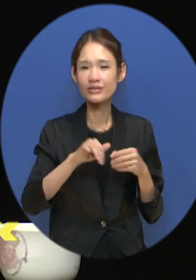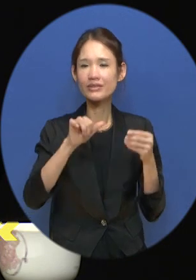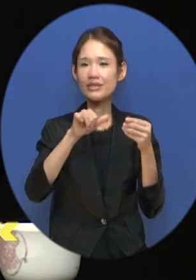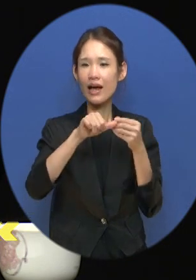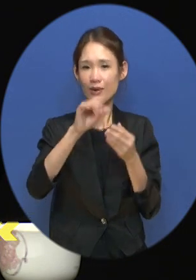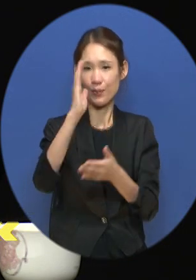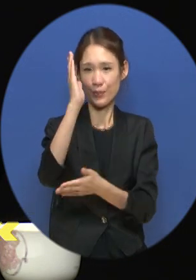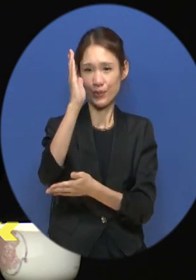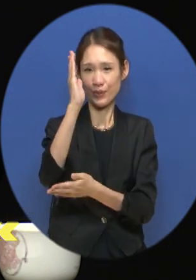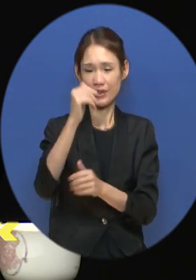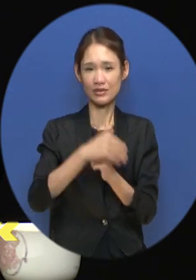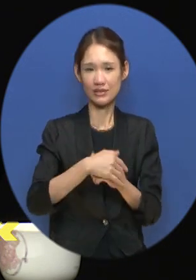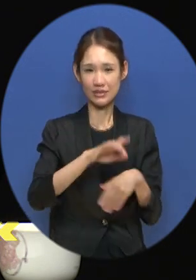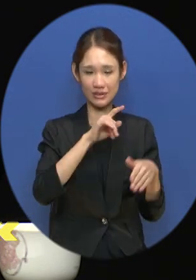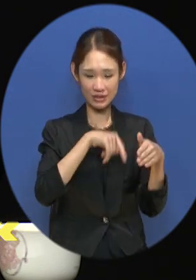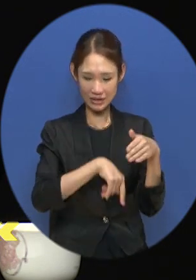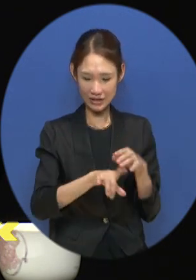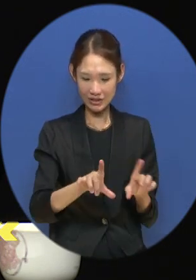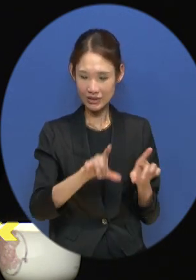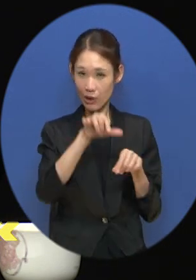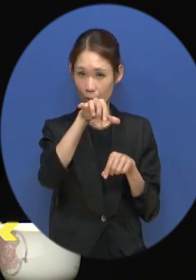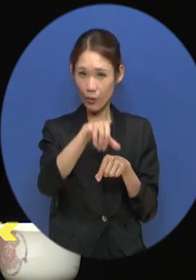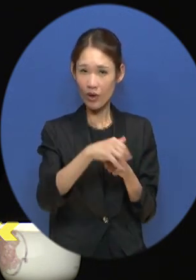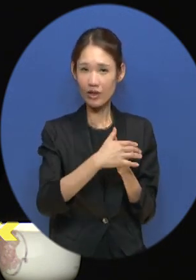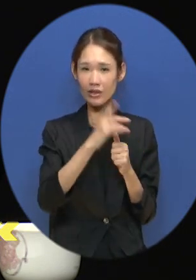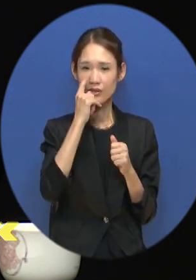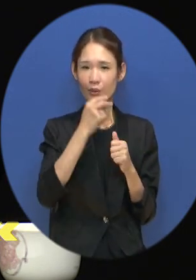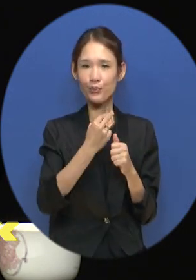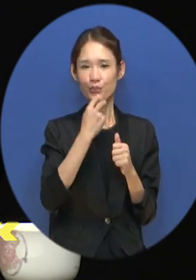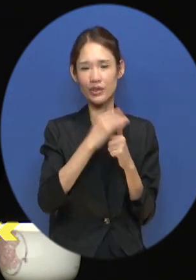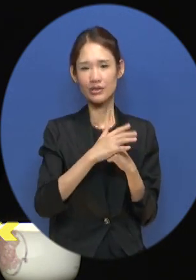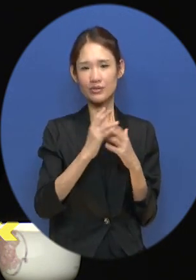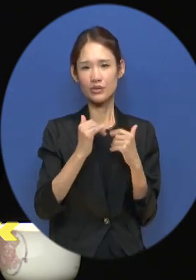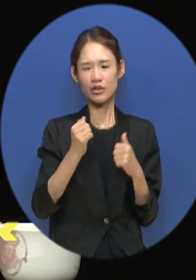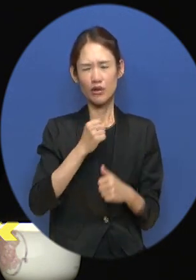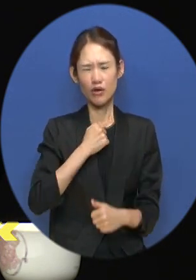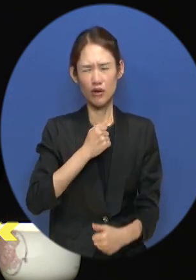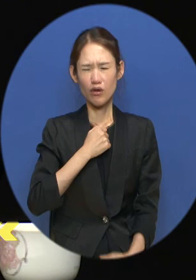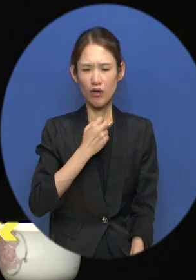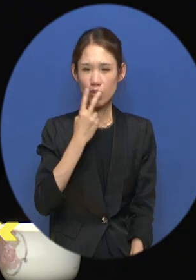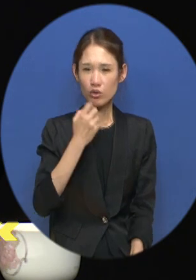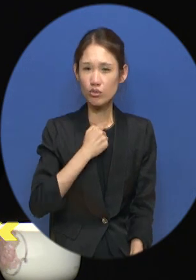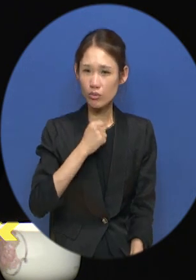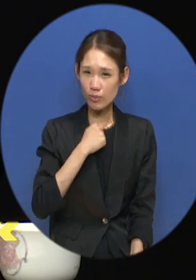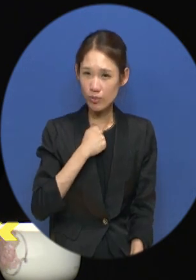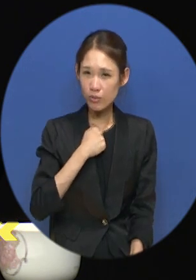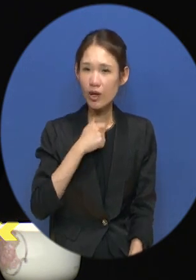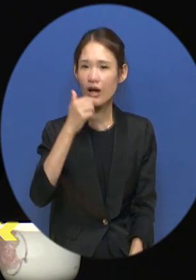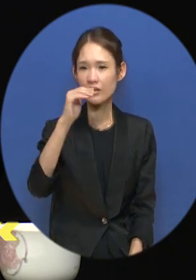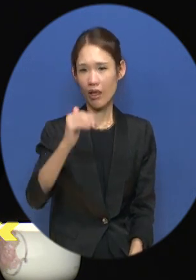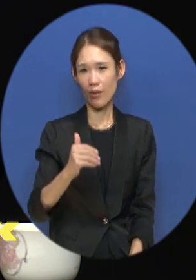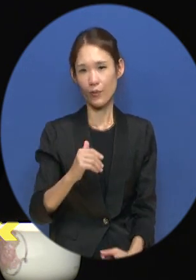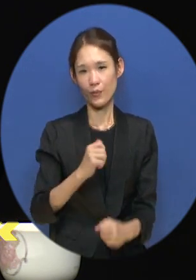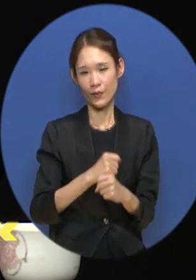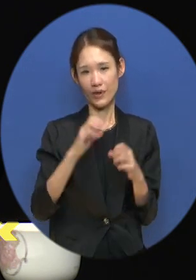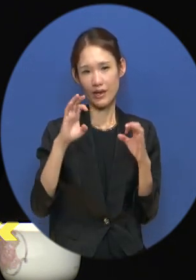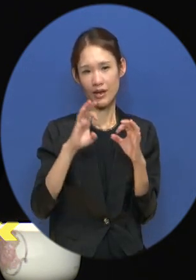번째 시간으로 지하생활공간 미세먼지 시민들이 숨이 막힌다라는